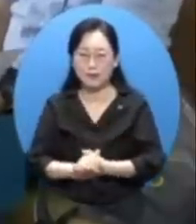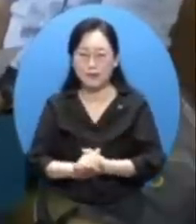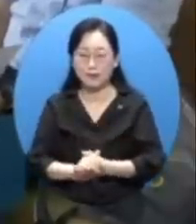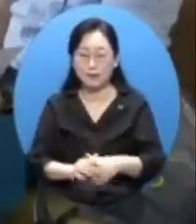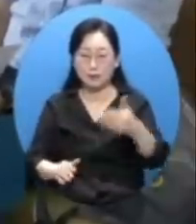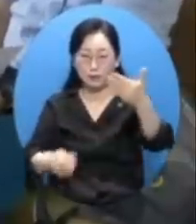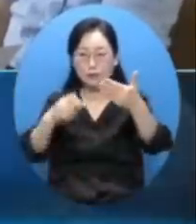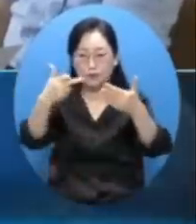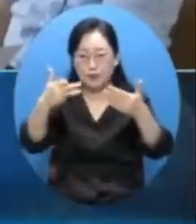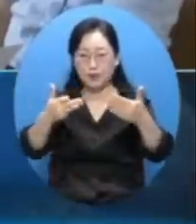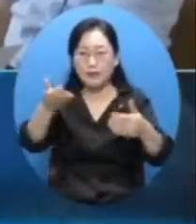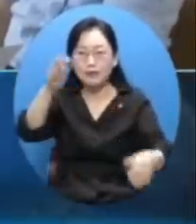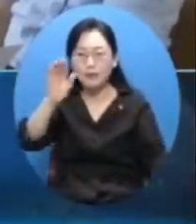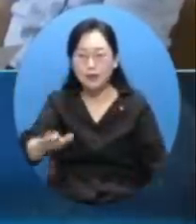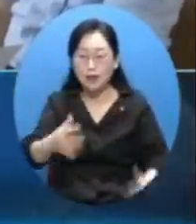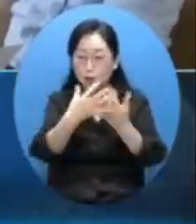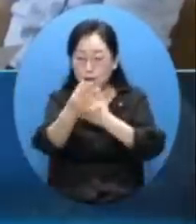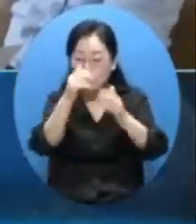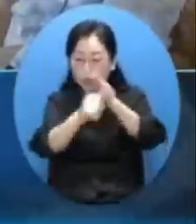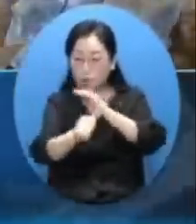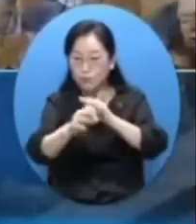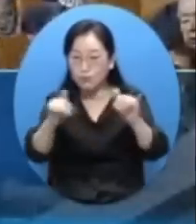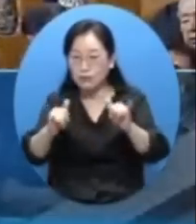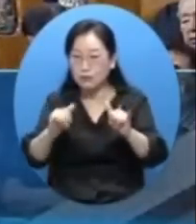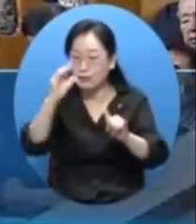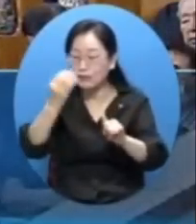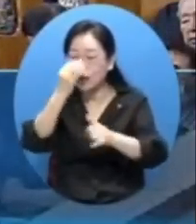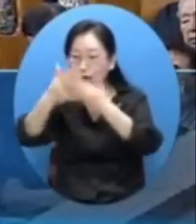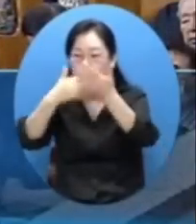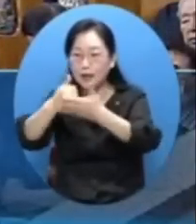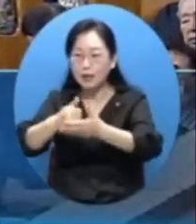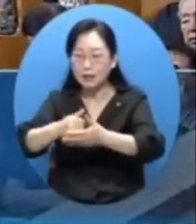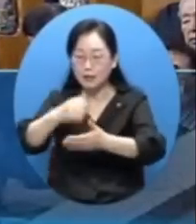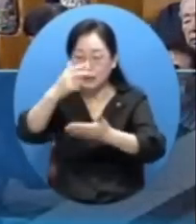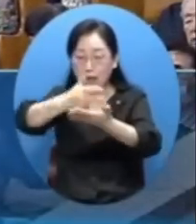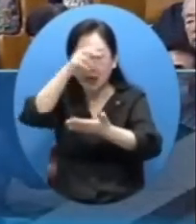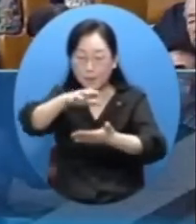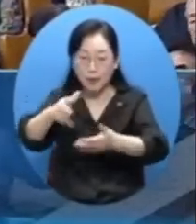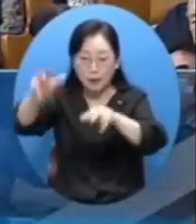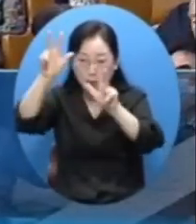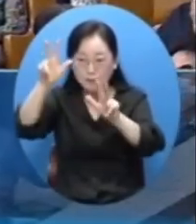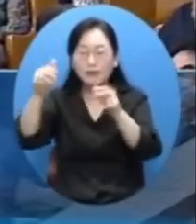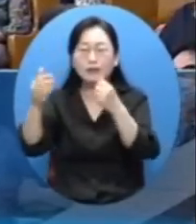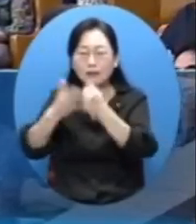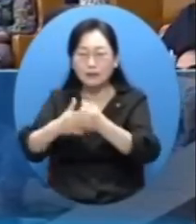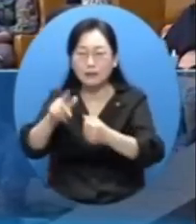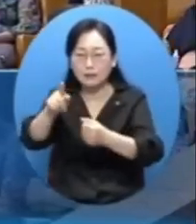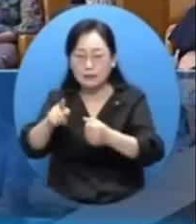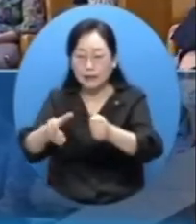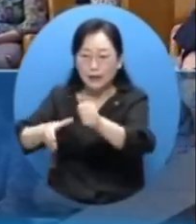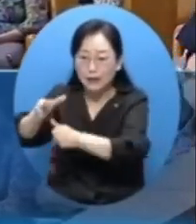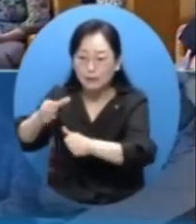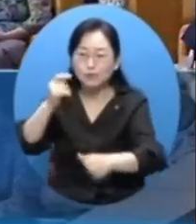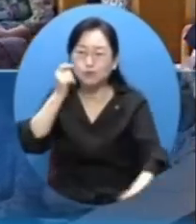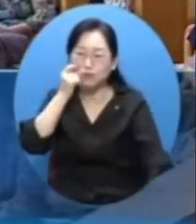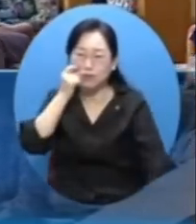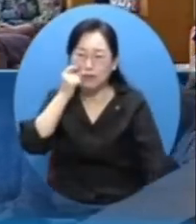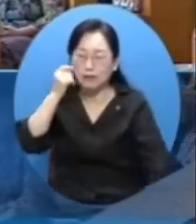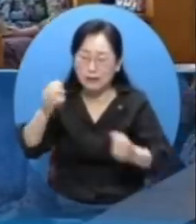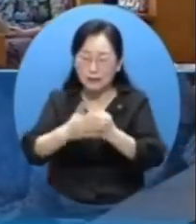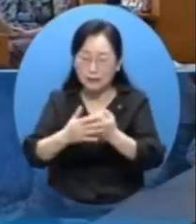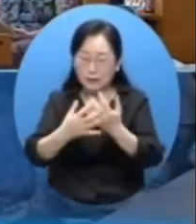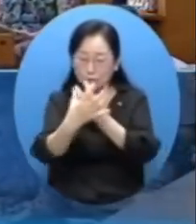9장 18절에 그러나 회중 족장들이 이스라엘 하나님 야훼로 그들에게 맹세했기 때문에 이스라엘 자손이 그들을 치지 못한지라. 그러므로 회중이